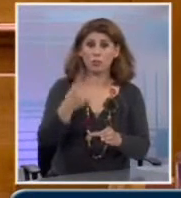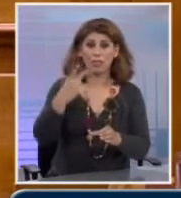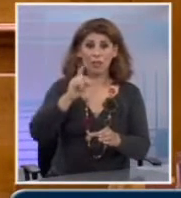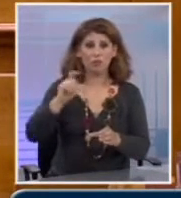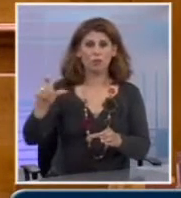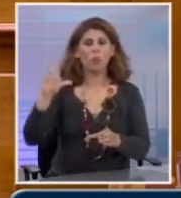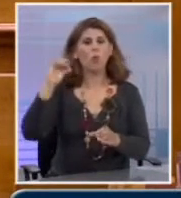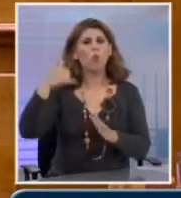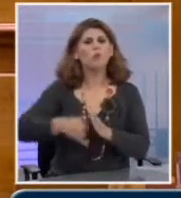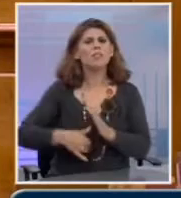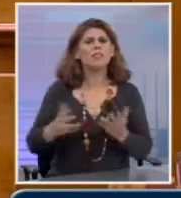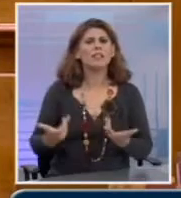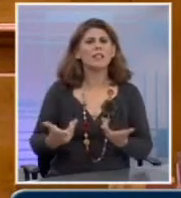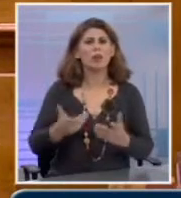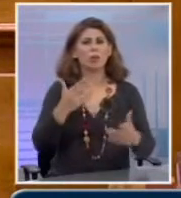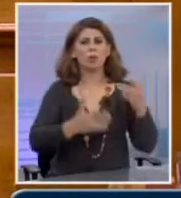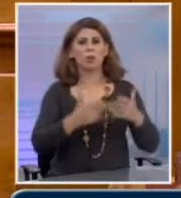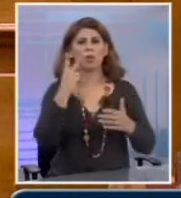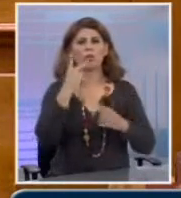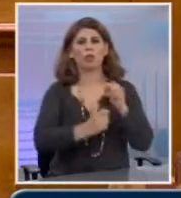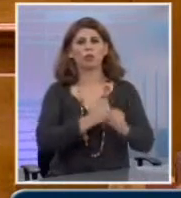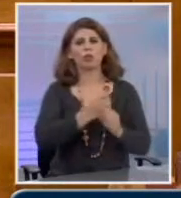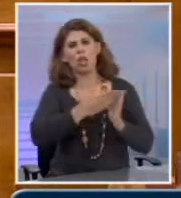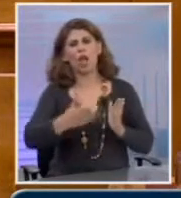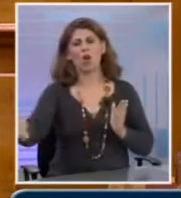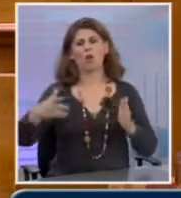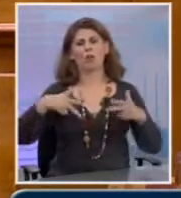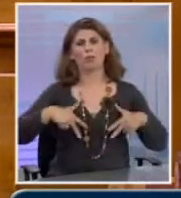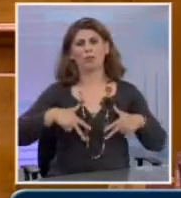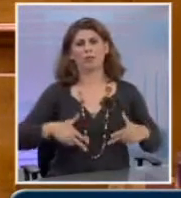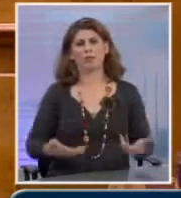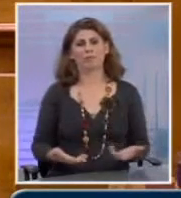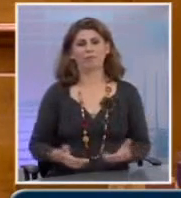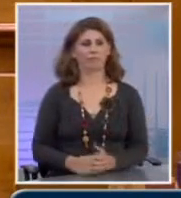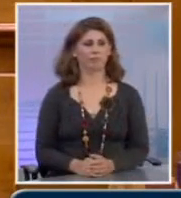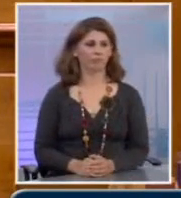είναι ουσιαστικά ο προϋπολογισμός 2 ετών για όλα τα Υπουργεία.